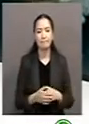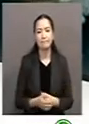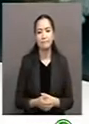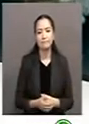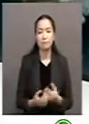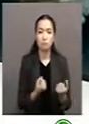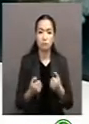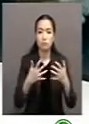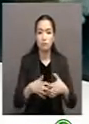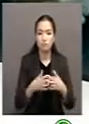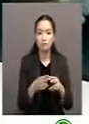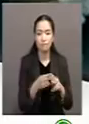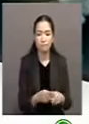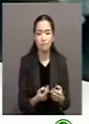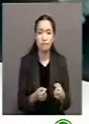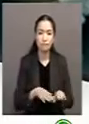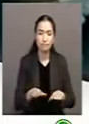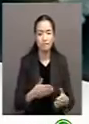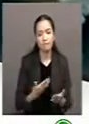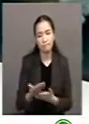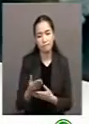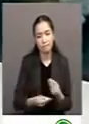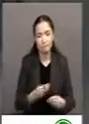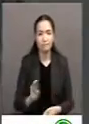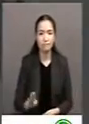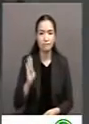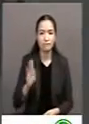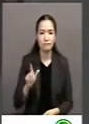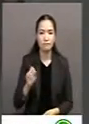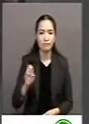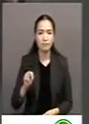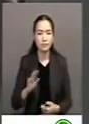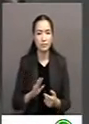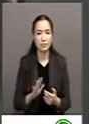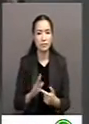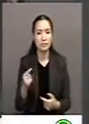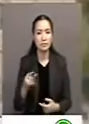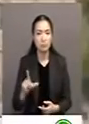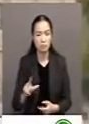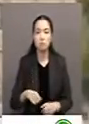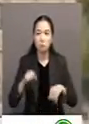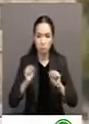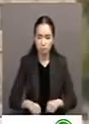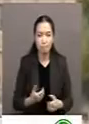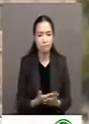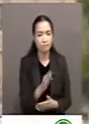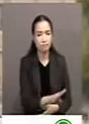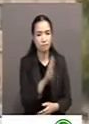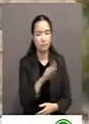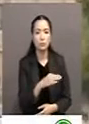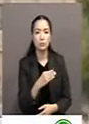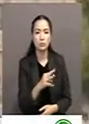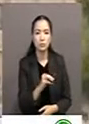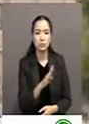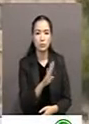ติเลยนะคะซึ่งก็เป็นการซื้อขายนะคะของบริษัท Intel ล่าสุดไปตกลงซื้อบริษัทนะคะที่มีชื่อว่า